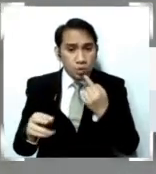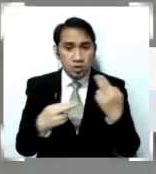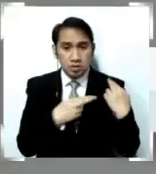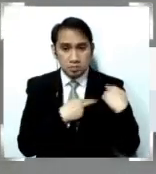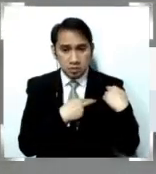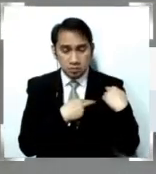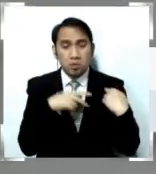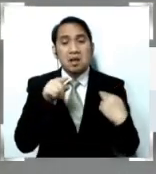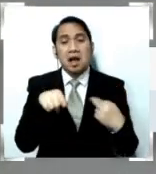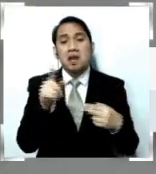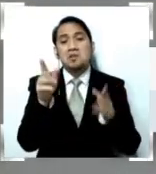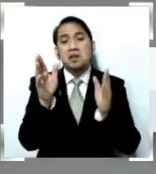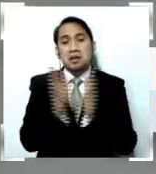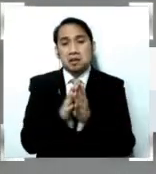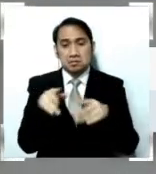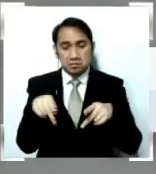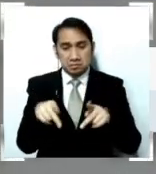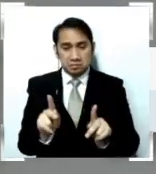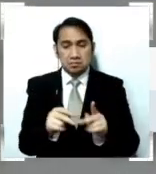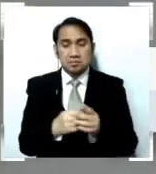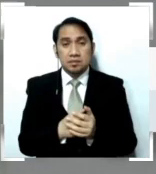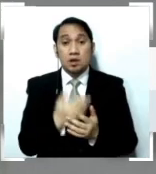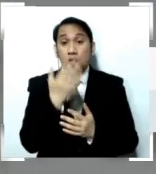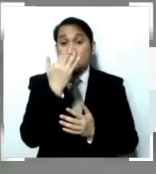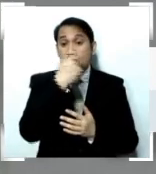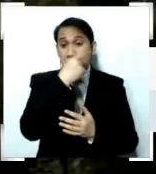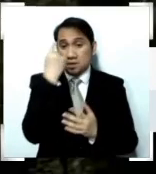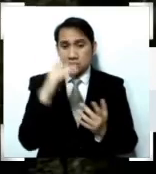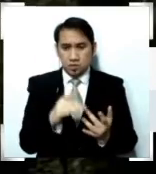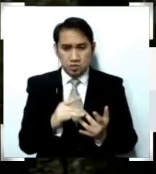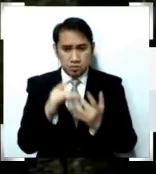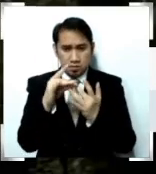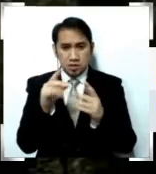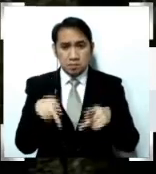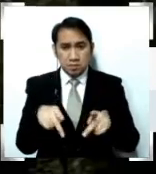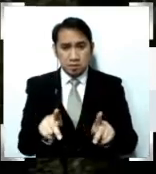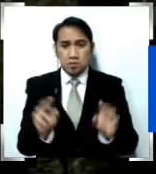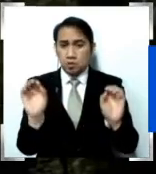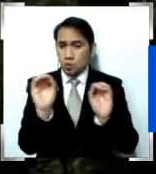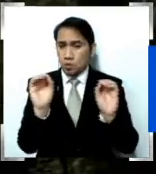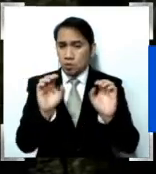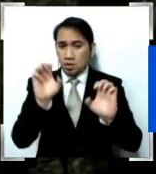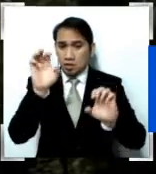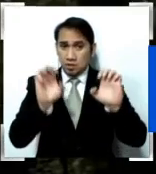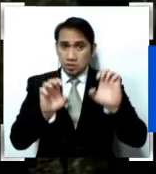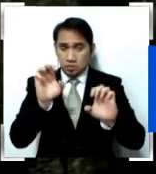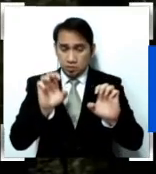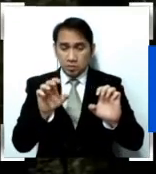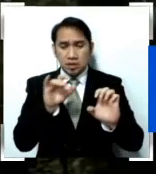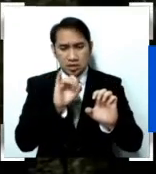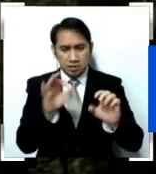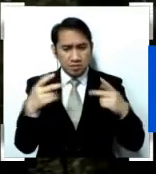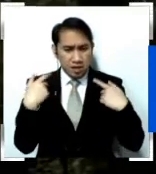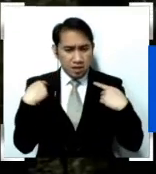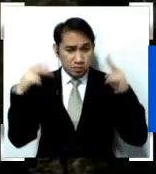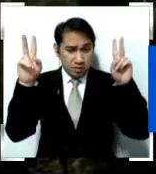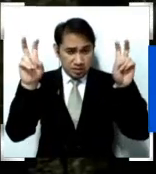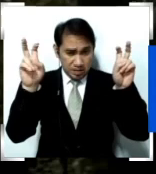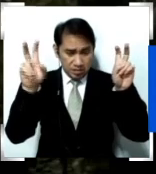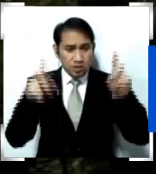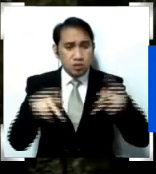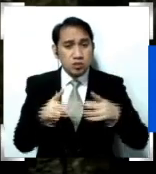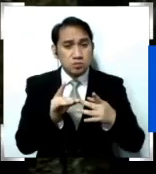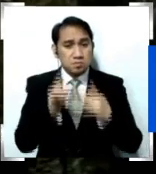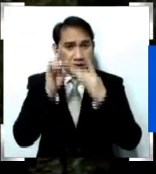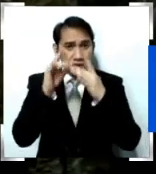Ang compassionate special permit kasi talagang walang evaluation yan. So when we give a compassionate special permit, it is very clear, no? Na wala